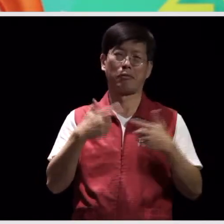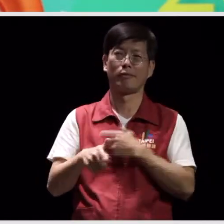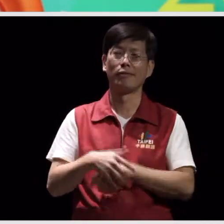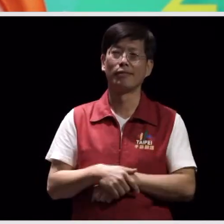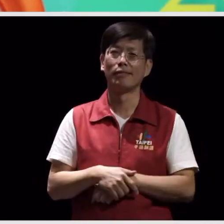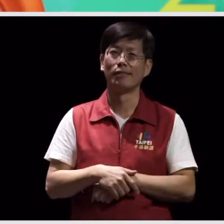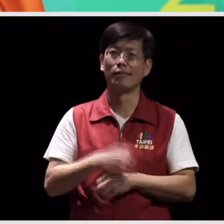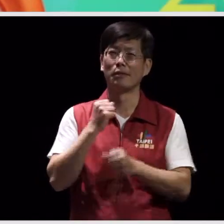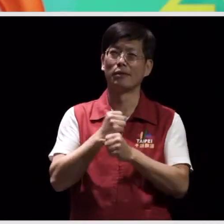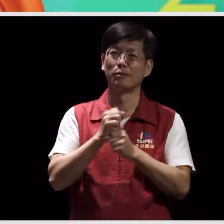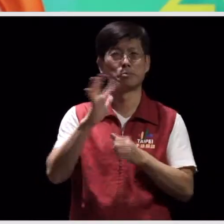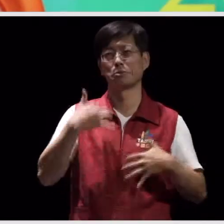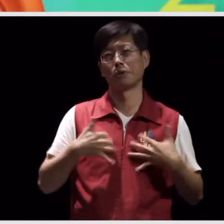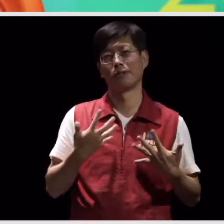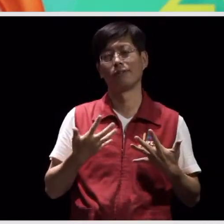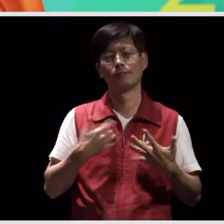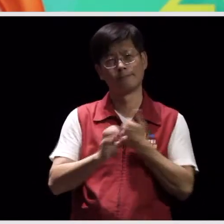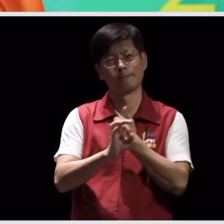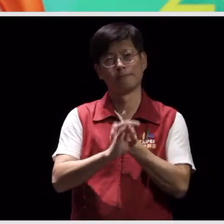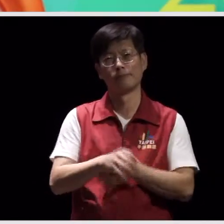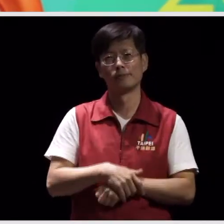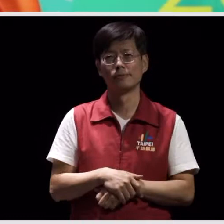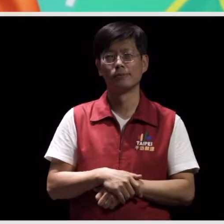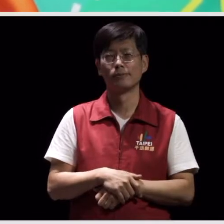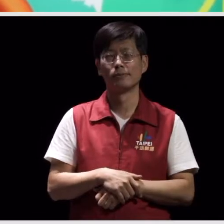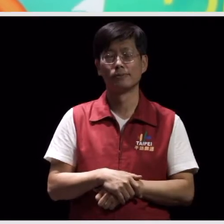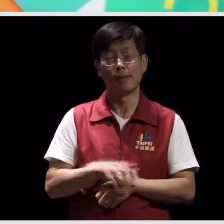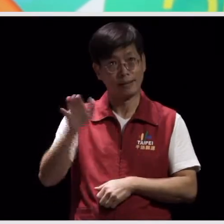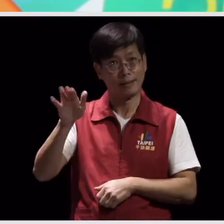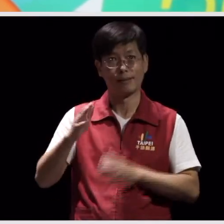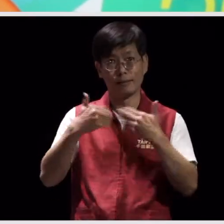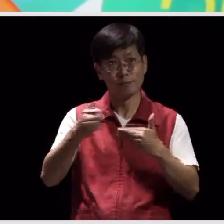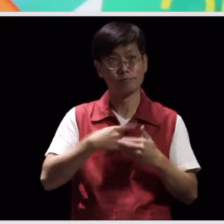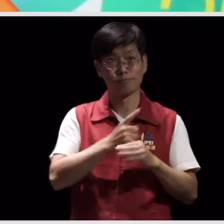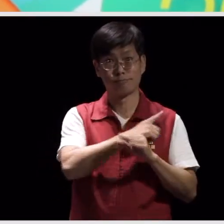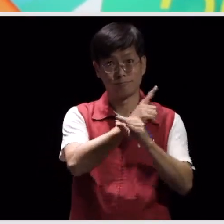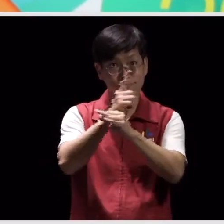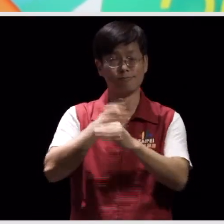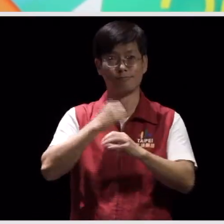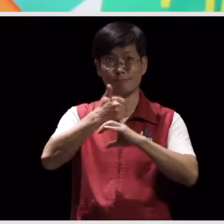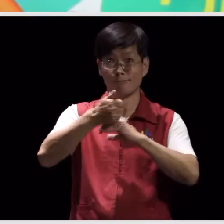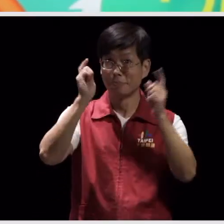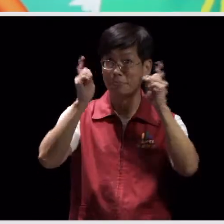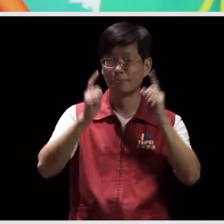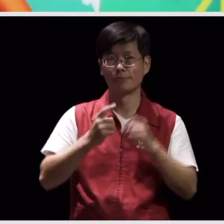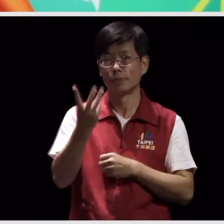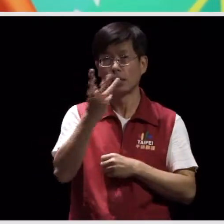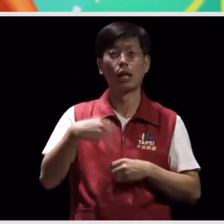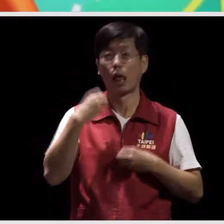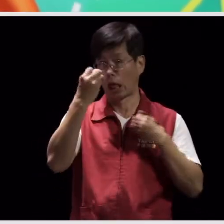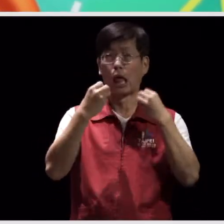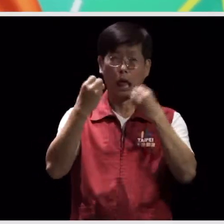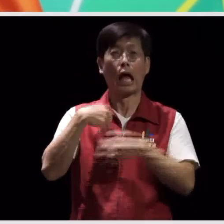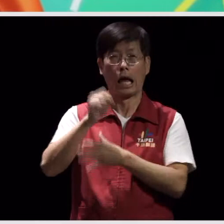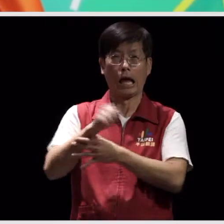既然工作都不快乐，好吧，那我们来试试看好了。然后就说，哎，要不要开计程车环游世界？当时三个人都醉醺醺的，也